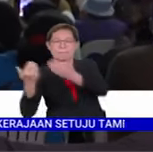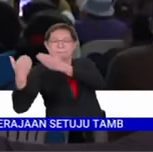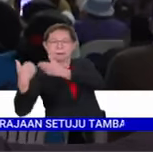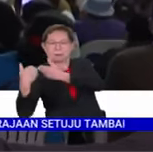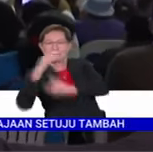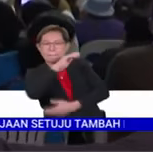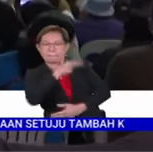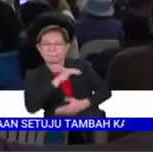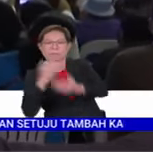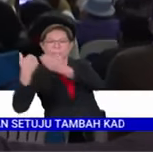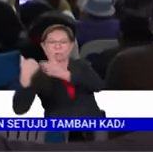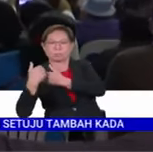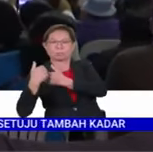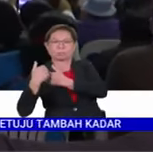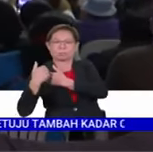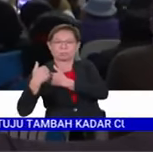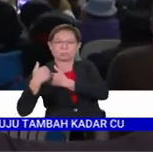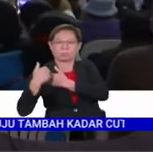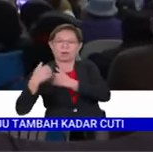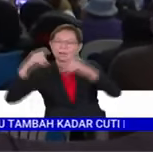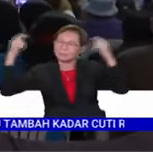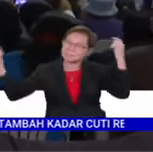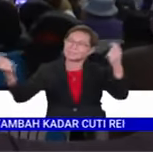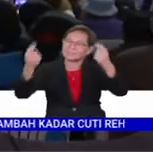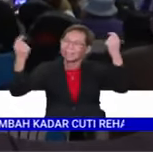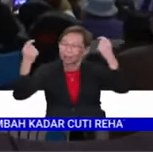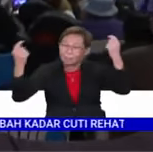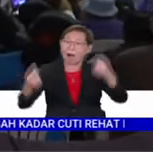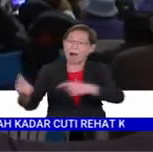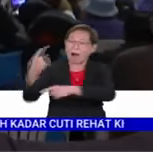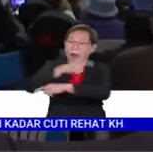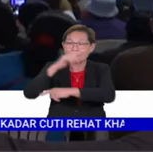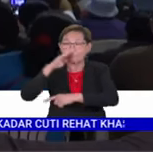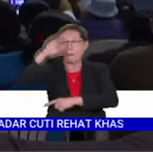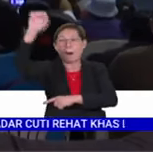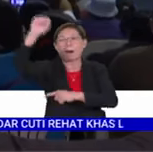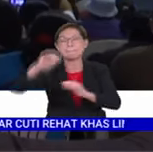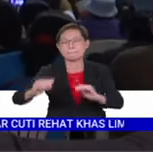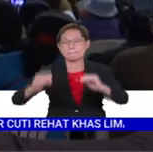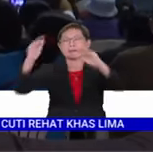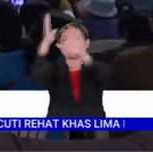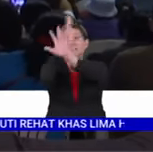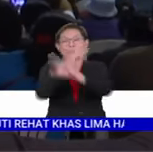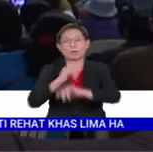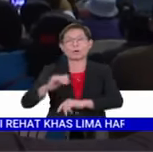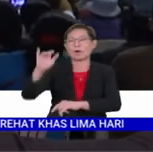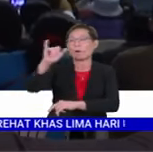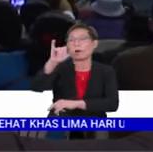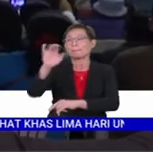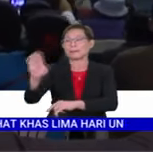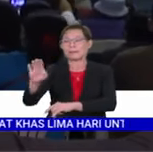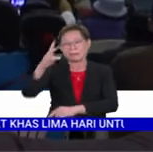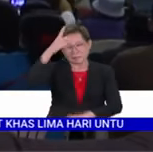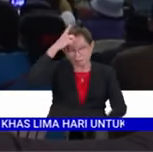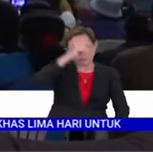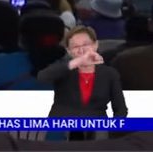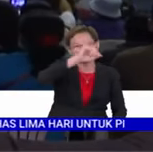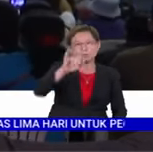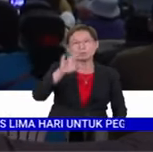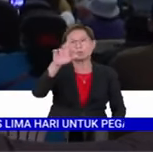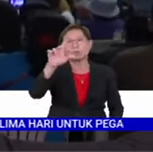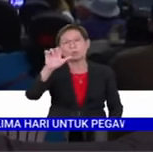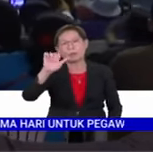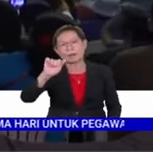bertanggungjawab dengan sambutan Hari Kebangsaan Peringkat Sarawak, iaitu yang berhormat Datuk Julahi Haji